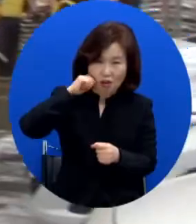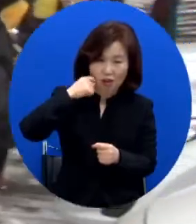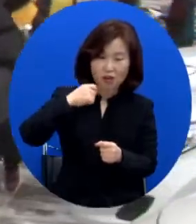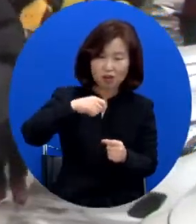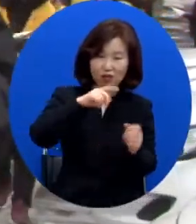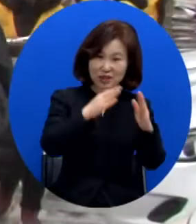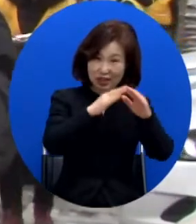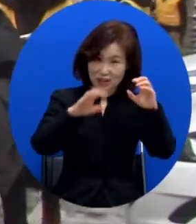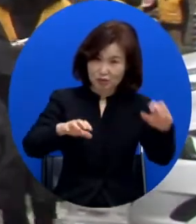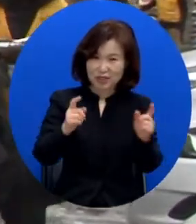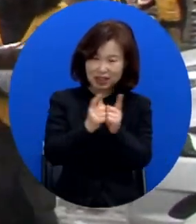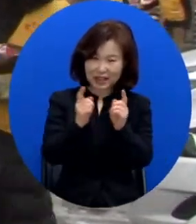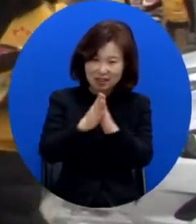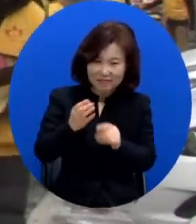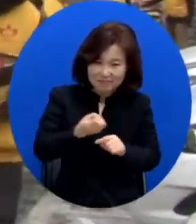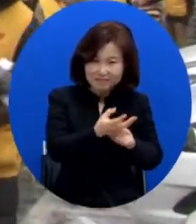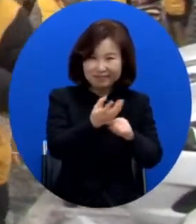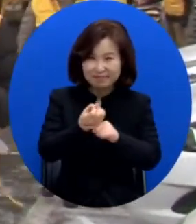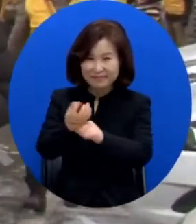이웃에게 직접 전달했습니다